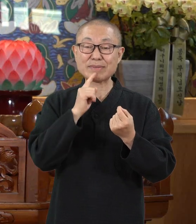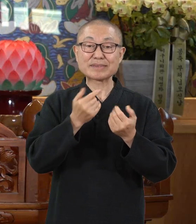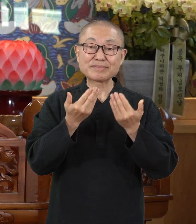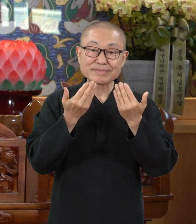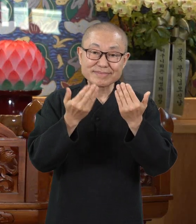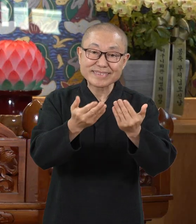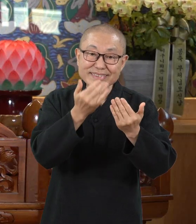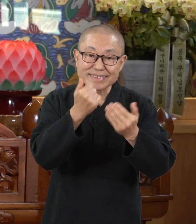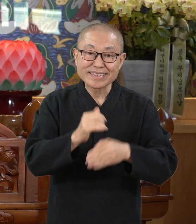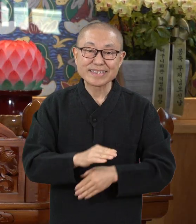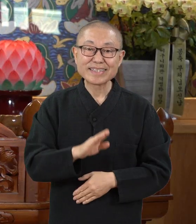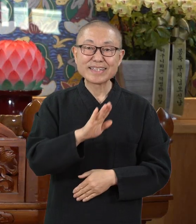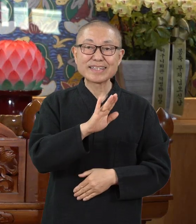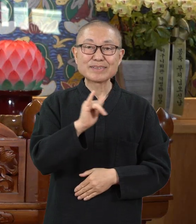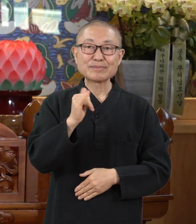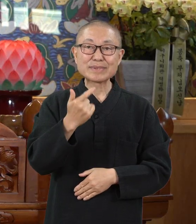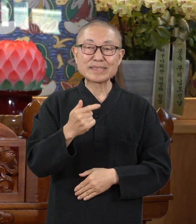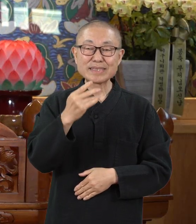드렸어요.